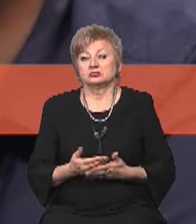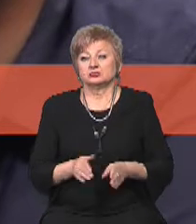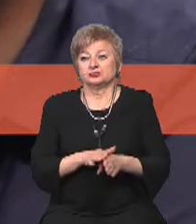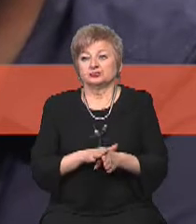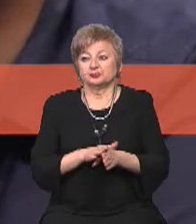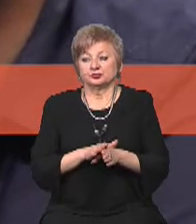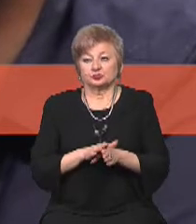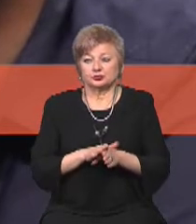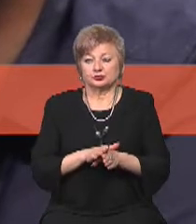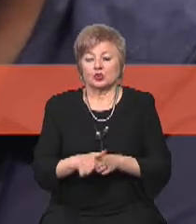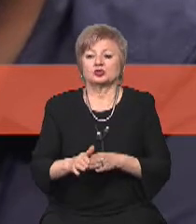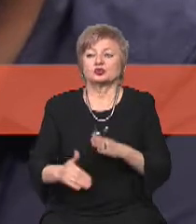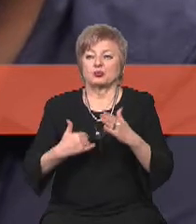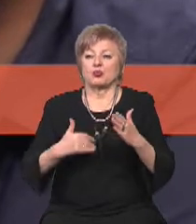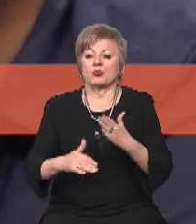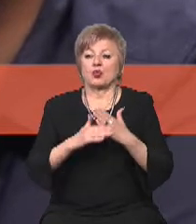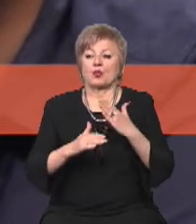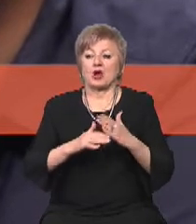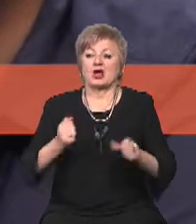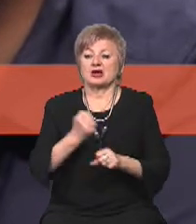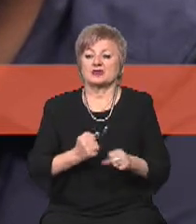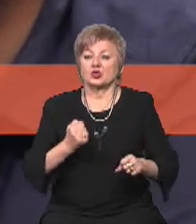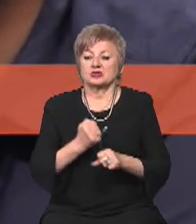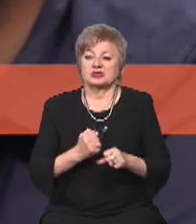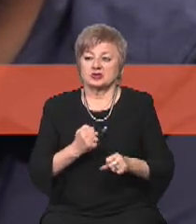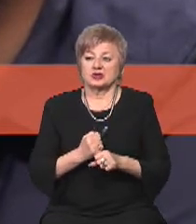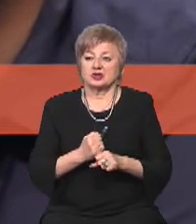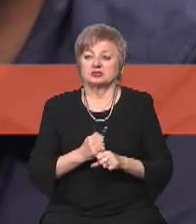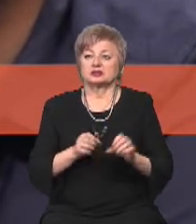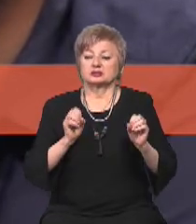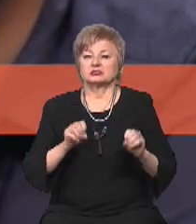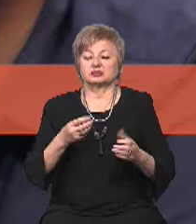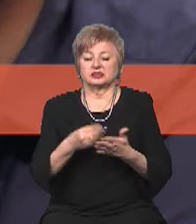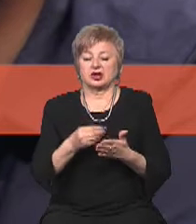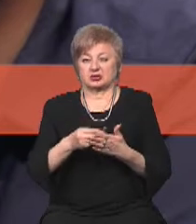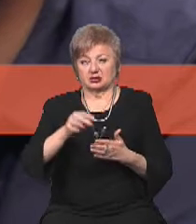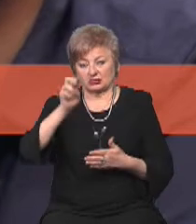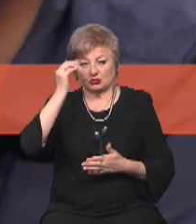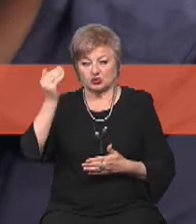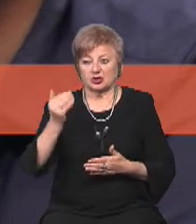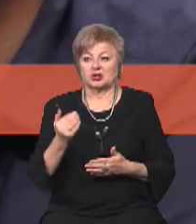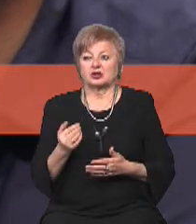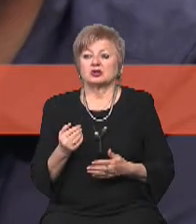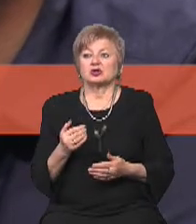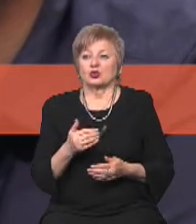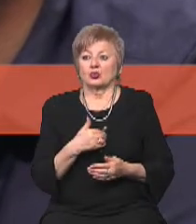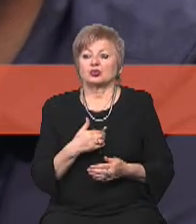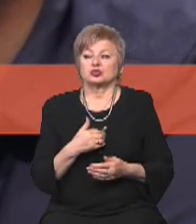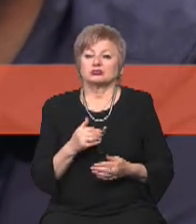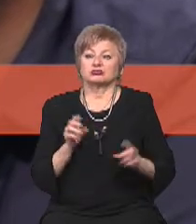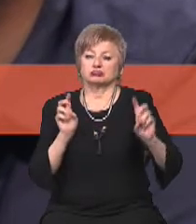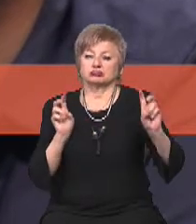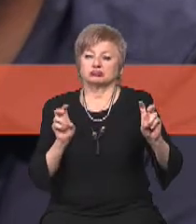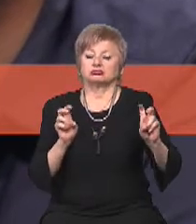повністю максимально допомагали нам в розробці логотипу громадського бюджету, і за який також хочу наголосити, зараз